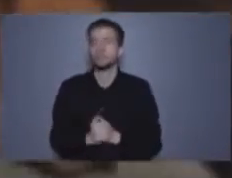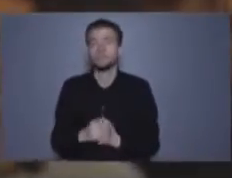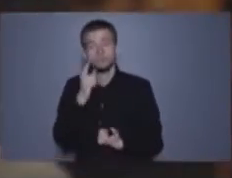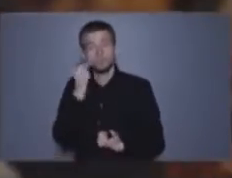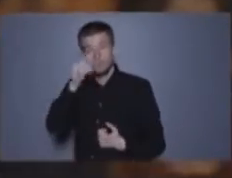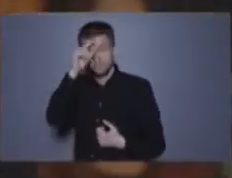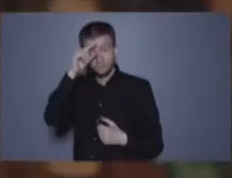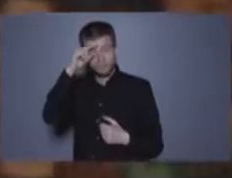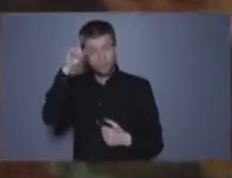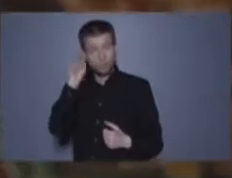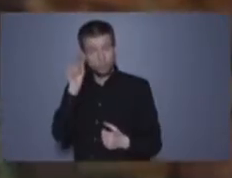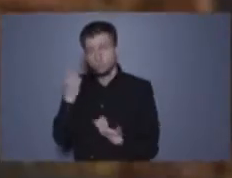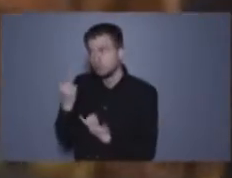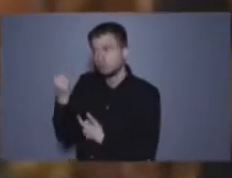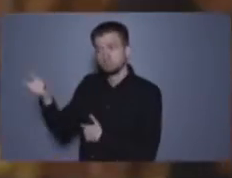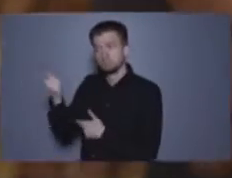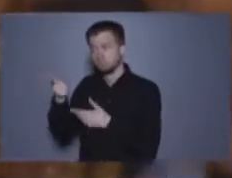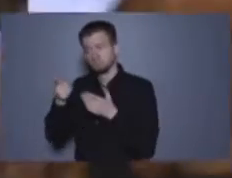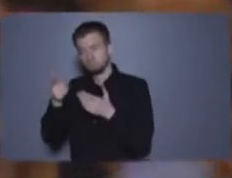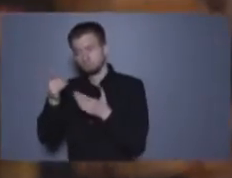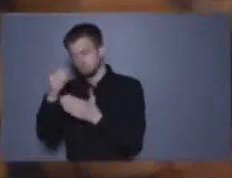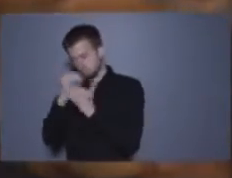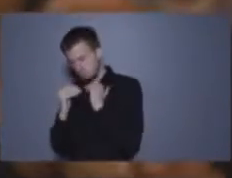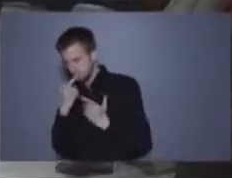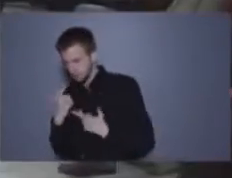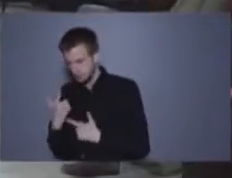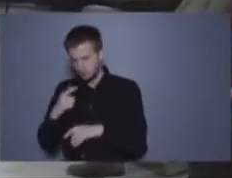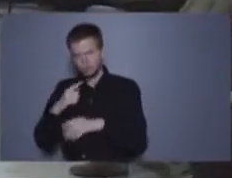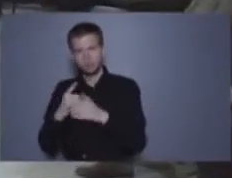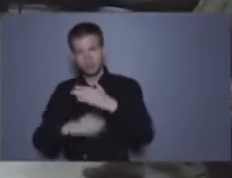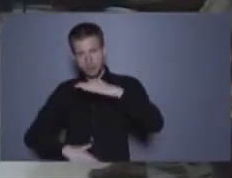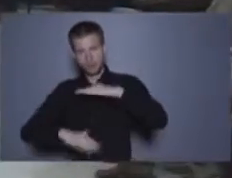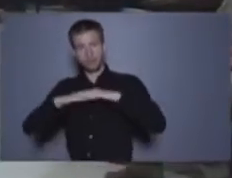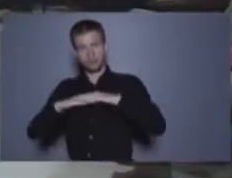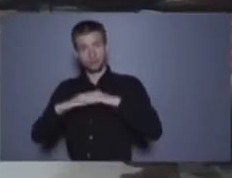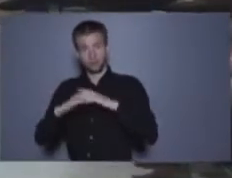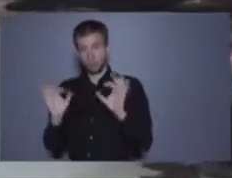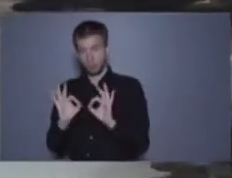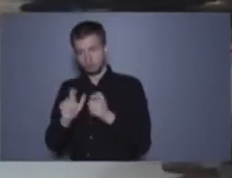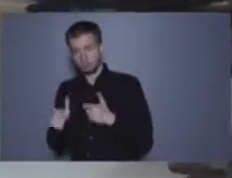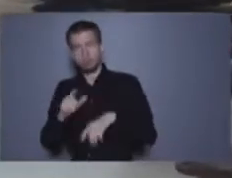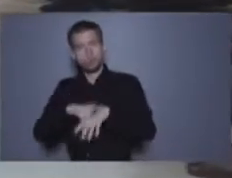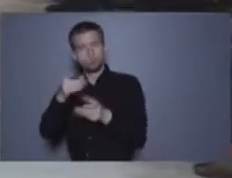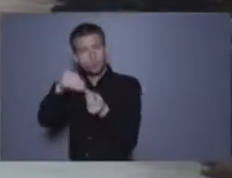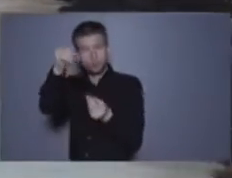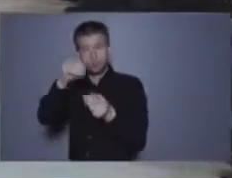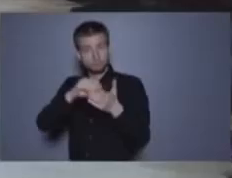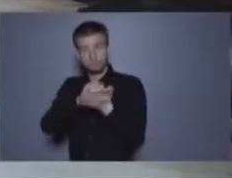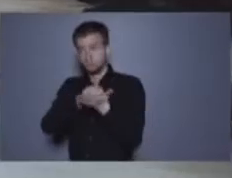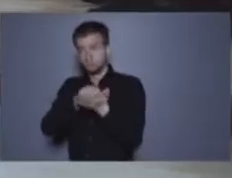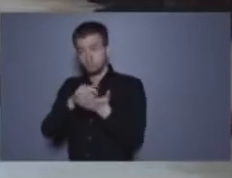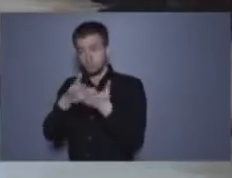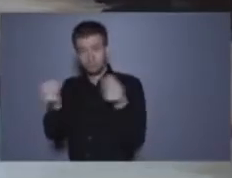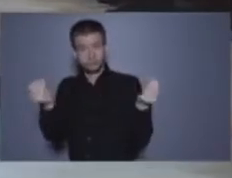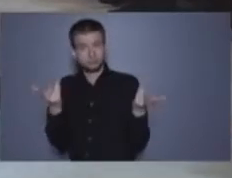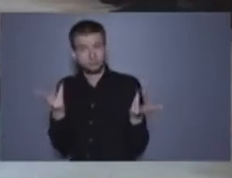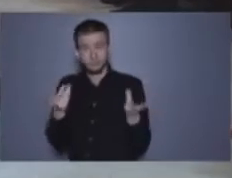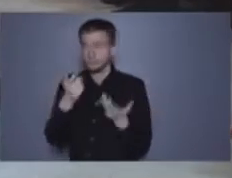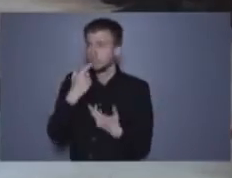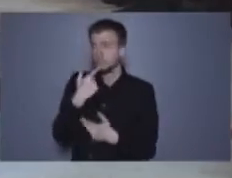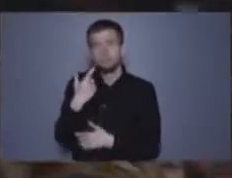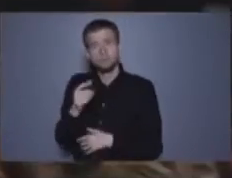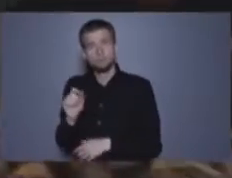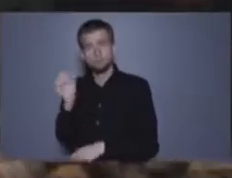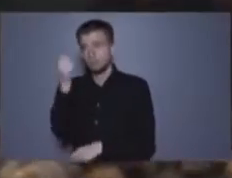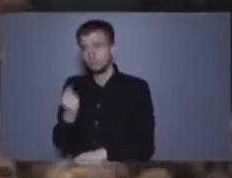effet, il n'y ait plus de durée légale du travail et donc il n'y a plus d'heures supplémentaires. S'il n'y a plus d'heures supplémentaires, ça veut dire que les premières victimes,